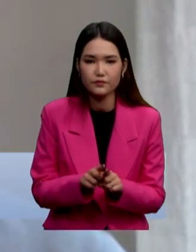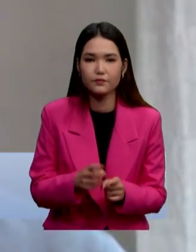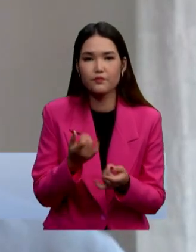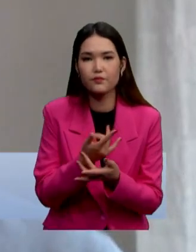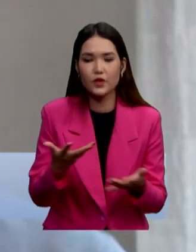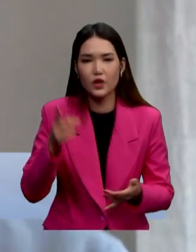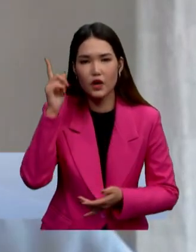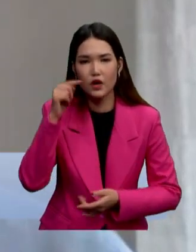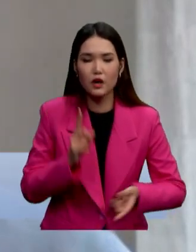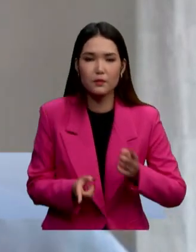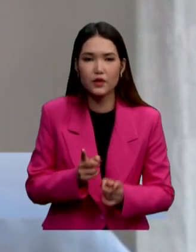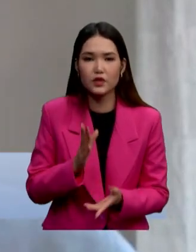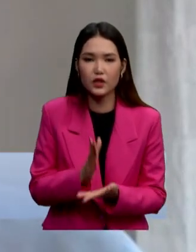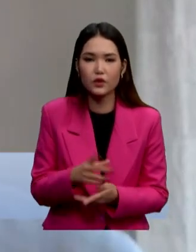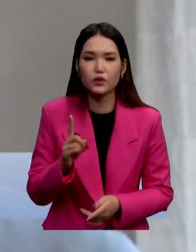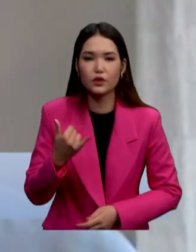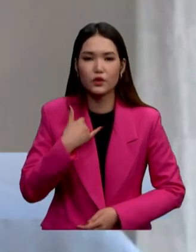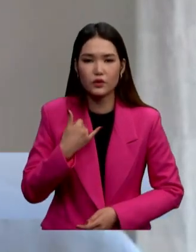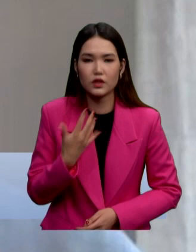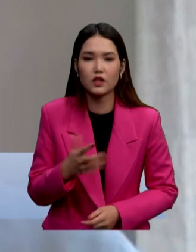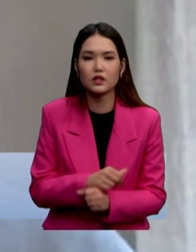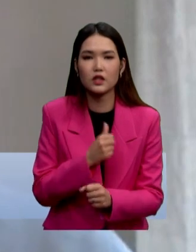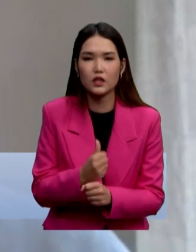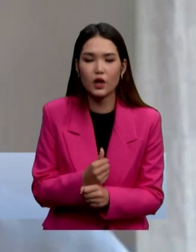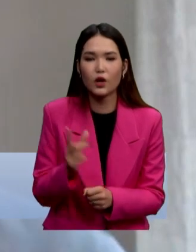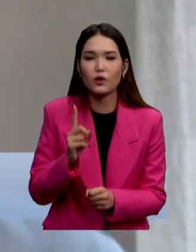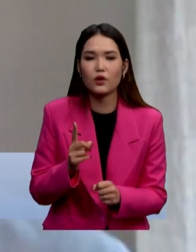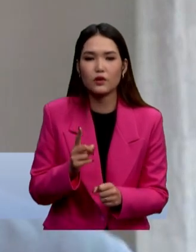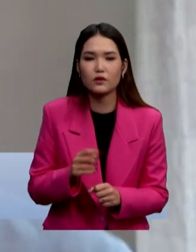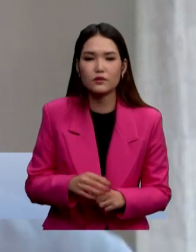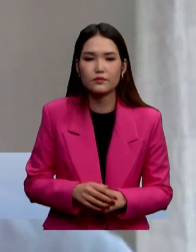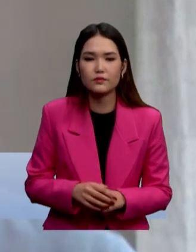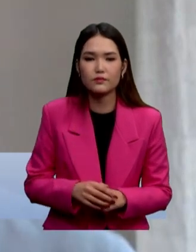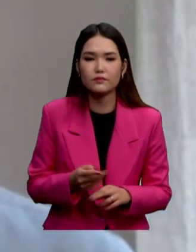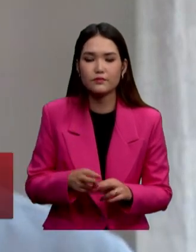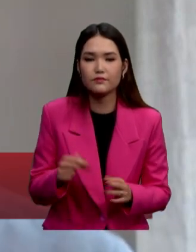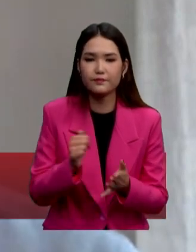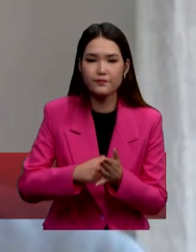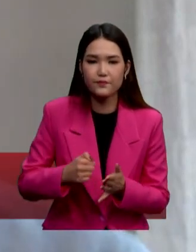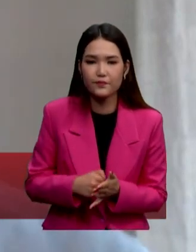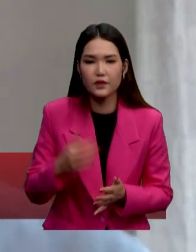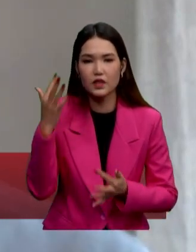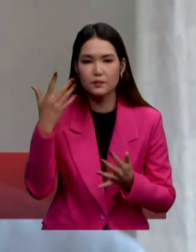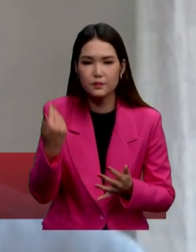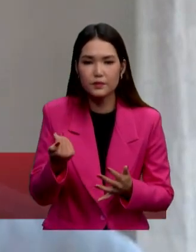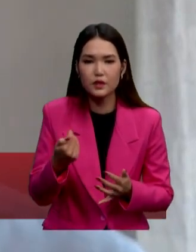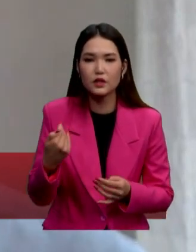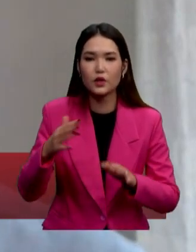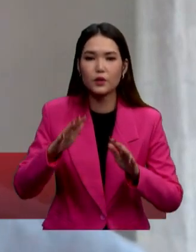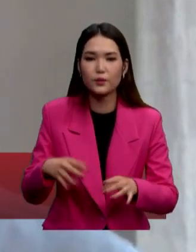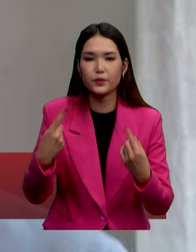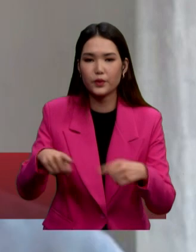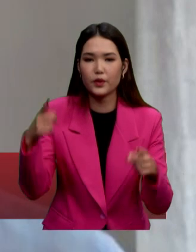нас есть несколько уязвимостей, главная из которых – это цена на нефть. То есть если там идет